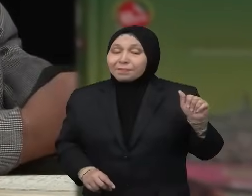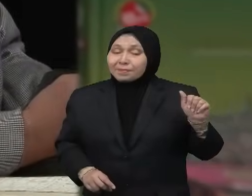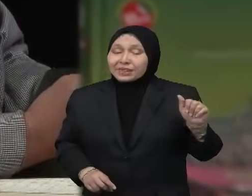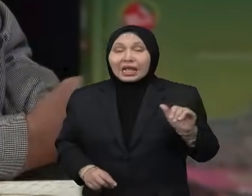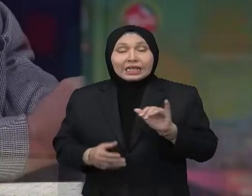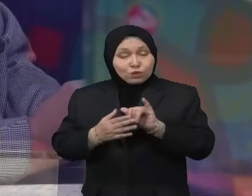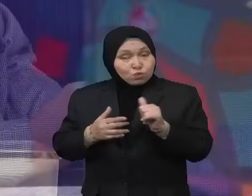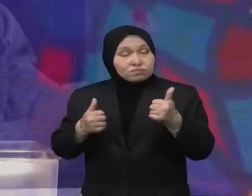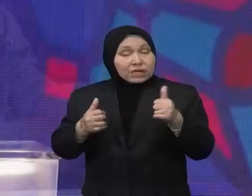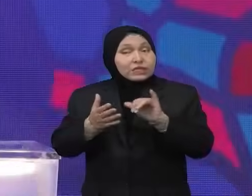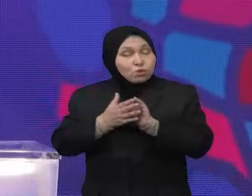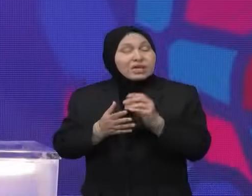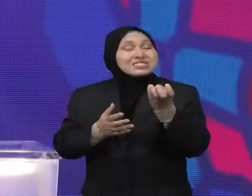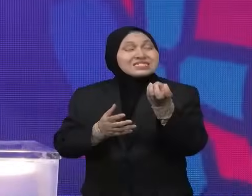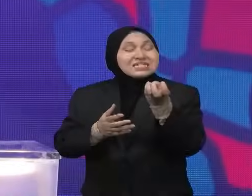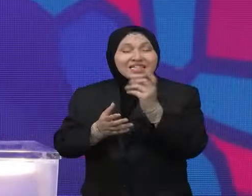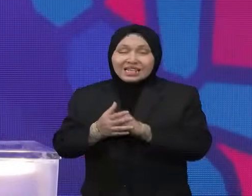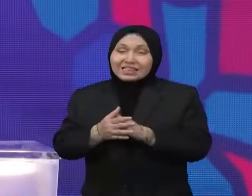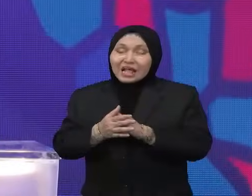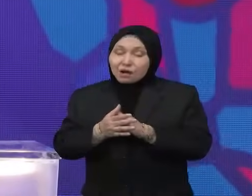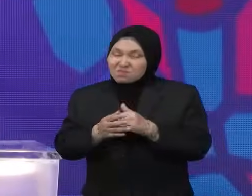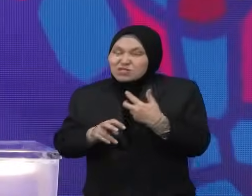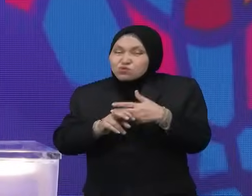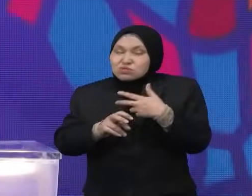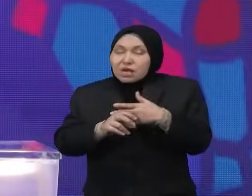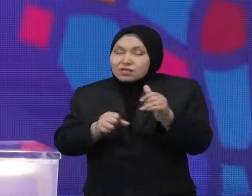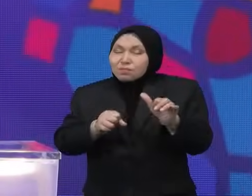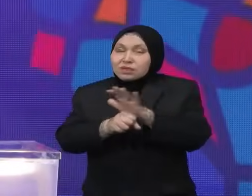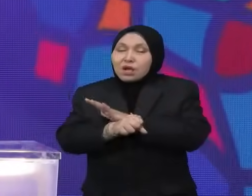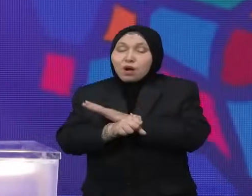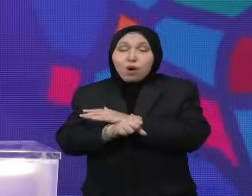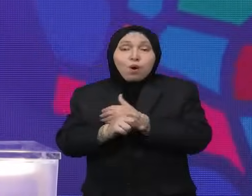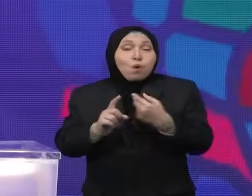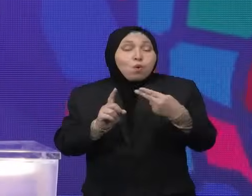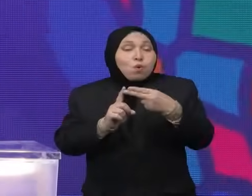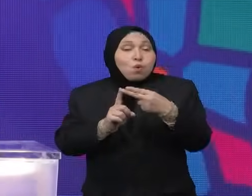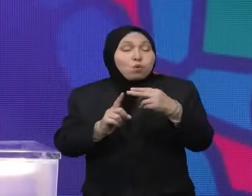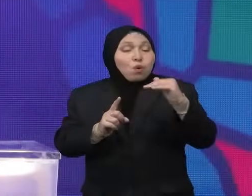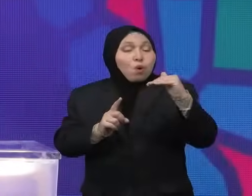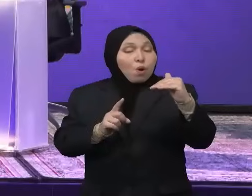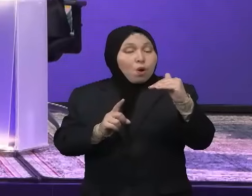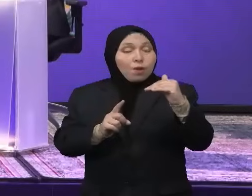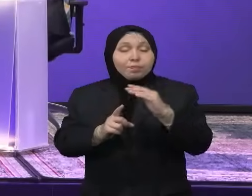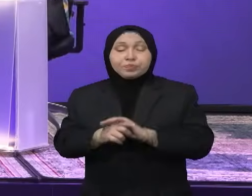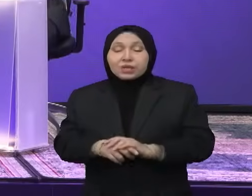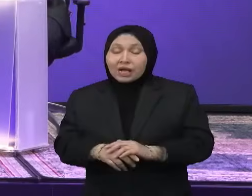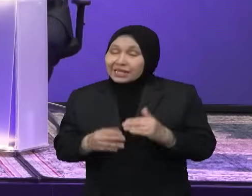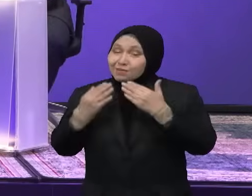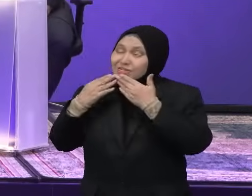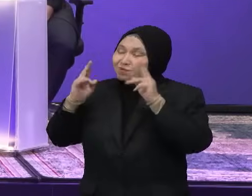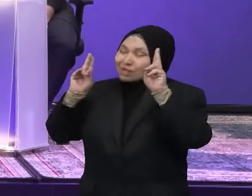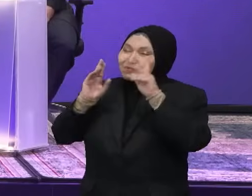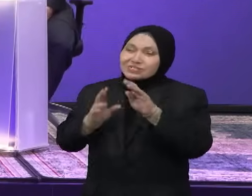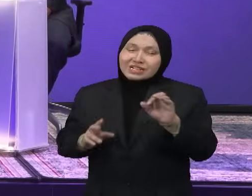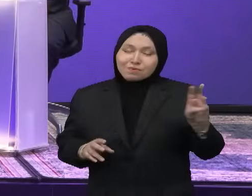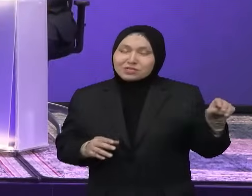akhrijna. Itulah safas sedikit tentang selekoh tajam. Disempurnakan huruf kha dan huruf ra yang baris di bawah. Baik, terima kasih diucapkan pada Al-Fatihah Ustaz